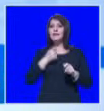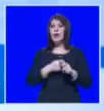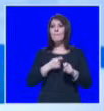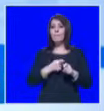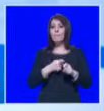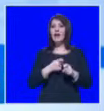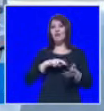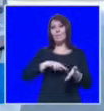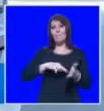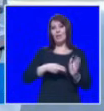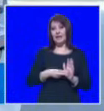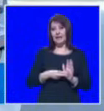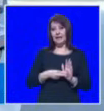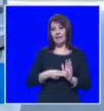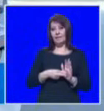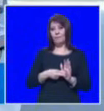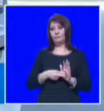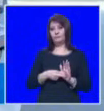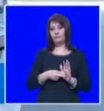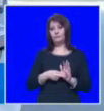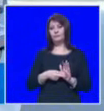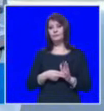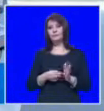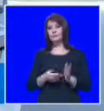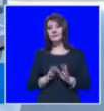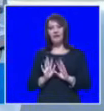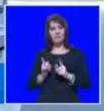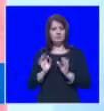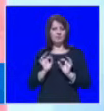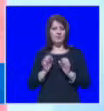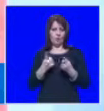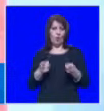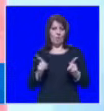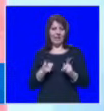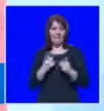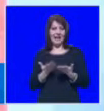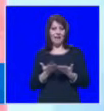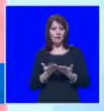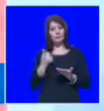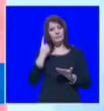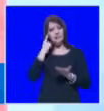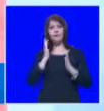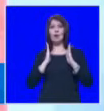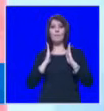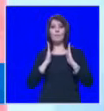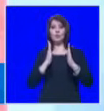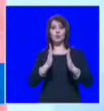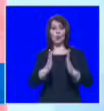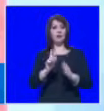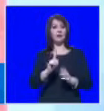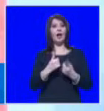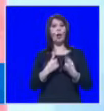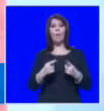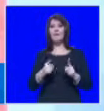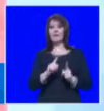която вие смятате, че тя трябва да продължи? Вие имам предвид управлението. Мисля, че посоката на управлението няма да се